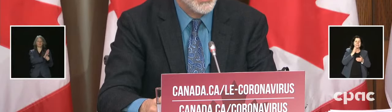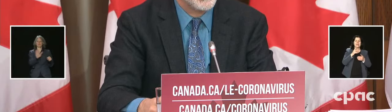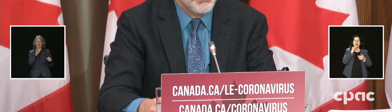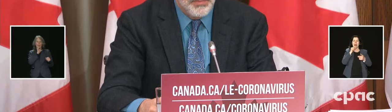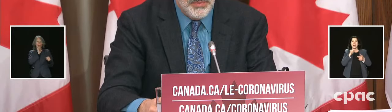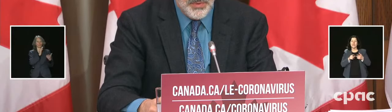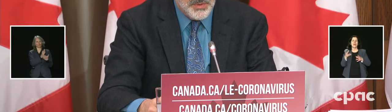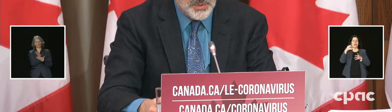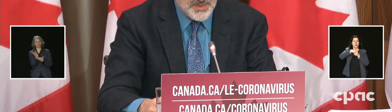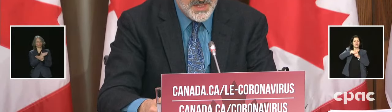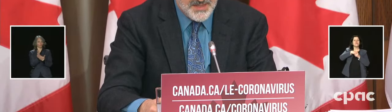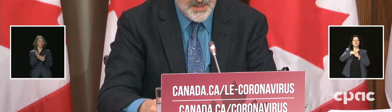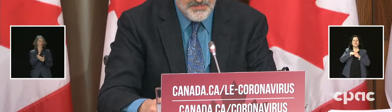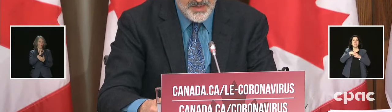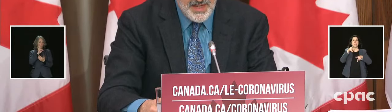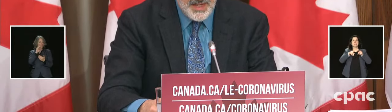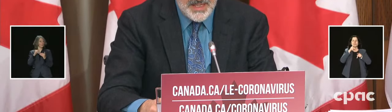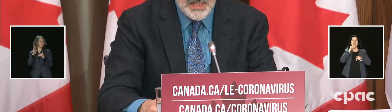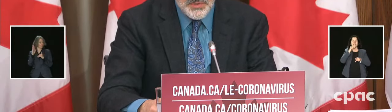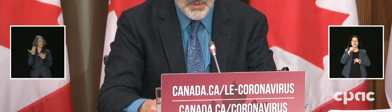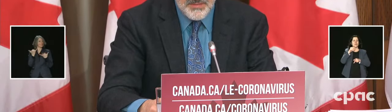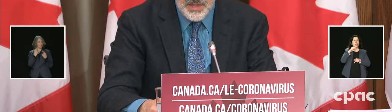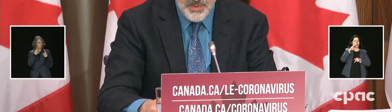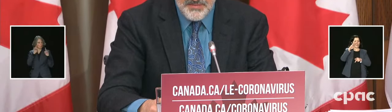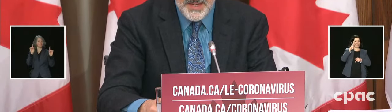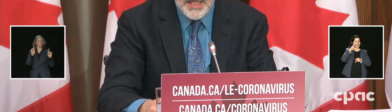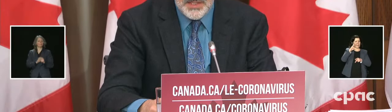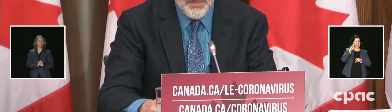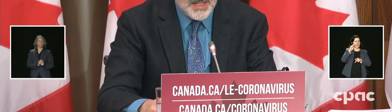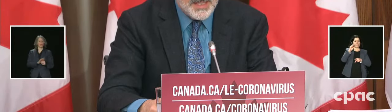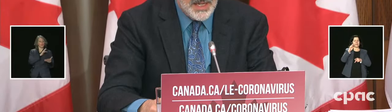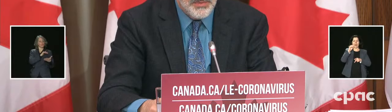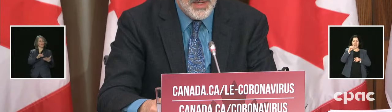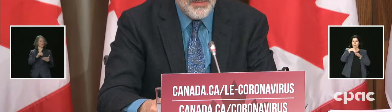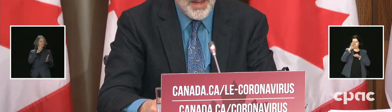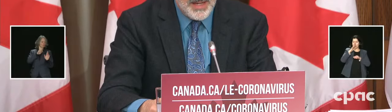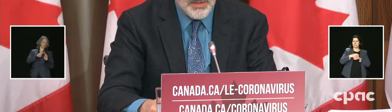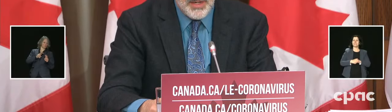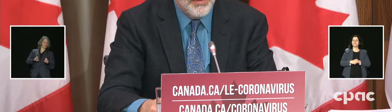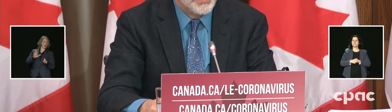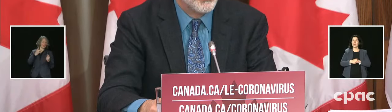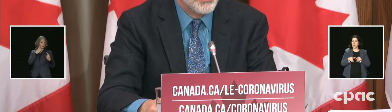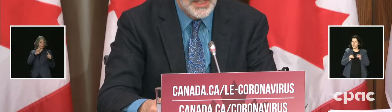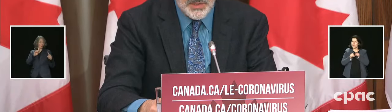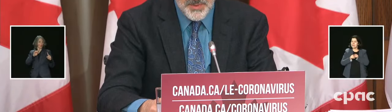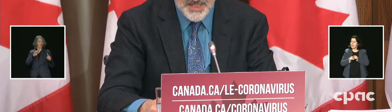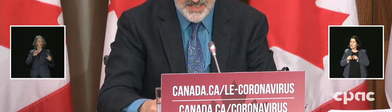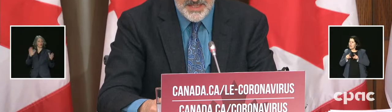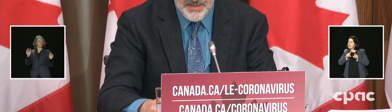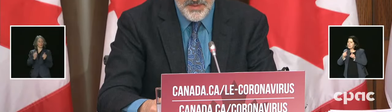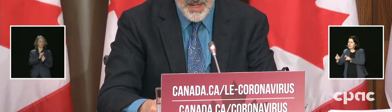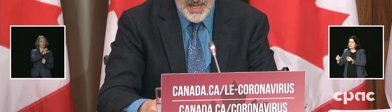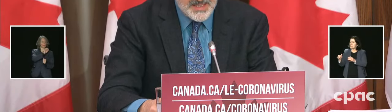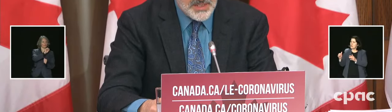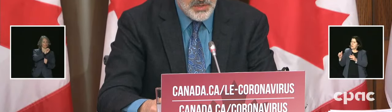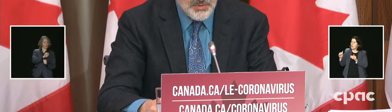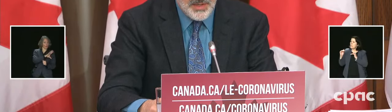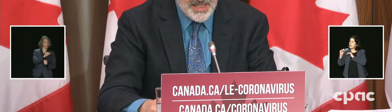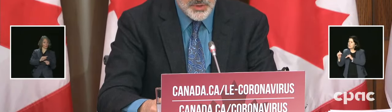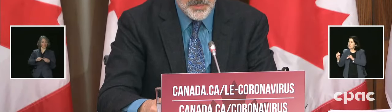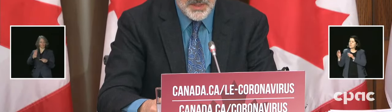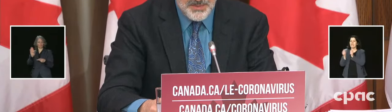adultes âgés de plus de 60 ans. Les études ont évalué l'efficacité du vaccin contre les variants de l'Afrique du Sud et du Brésil, ainsi